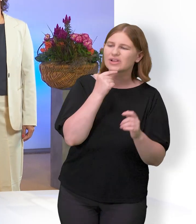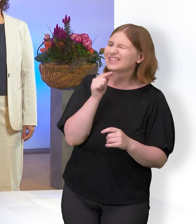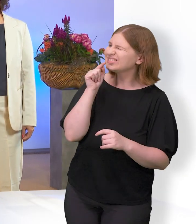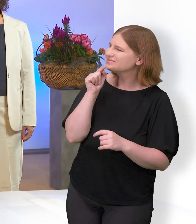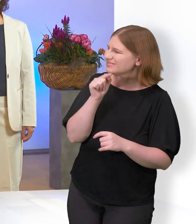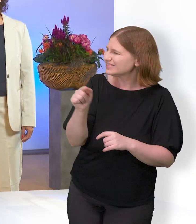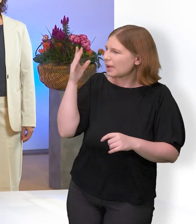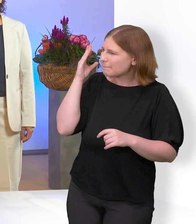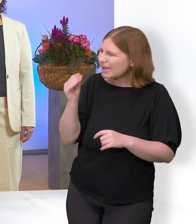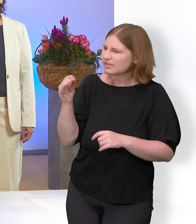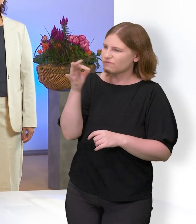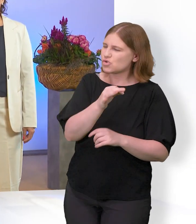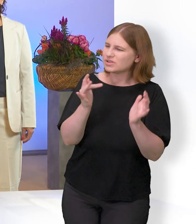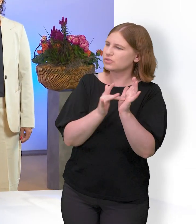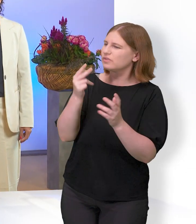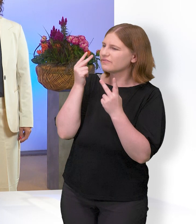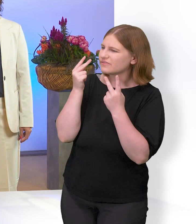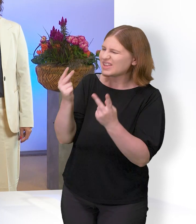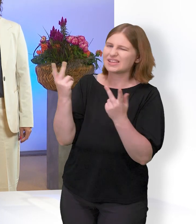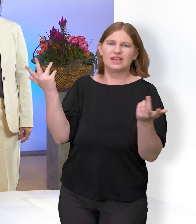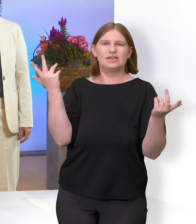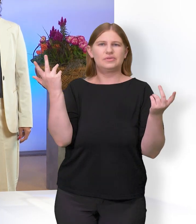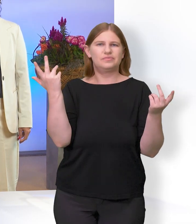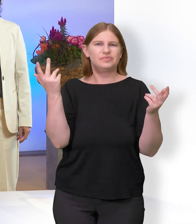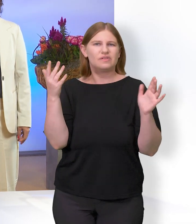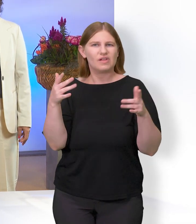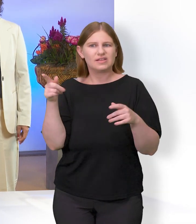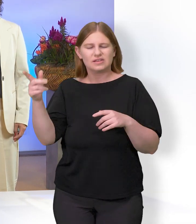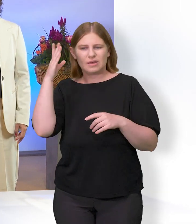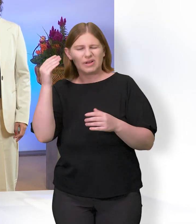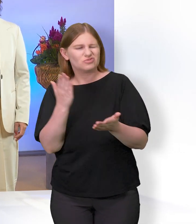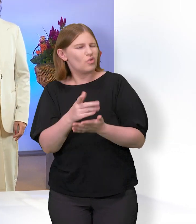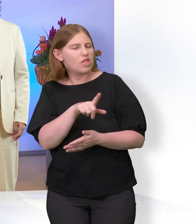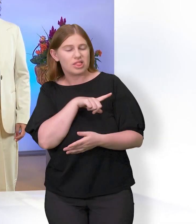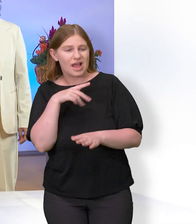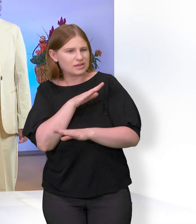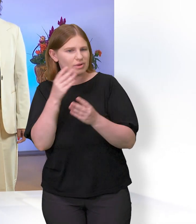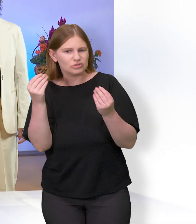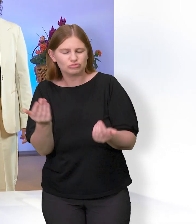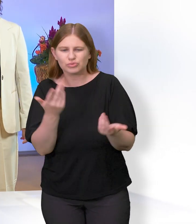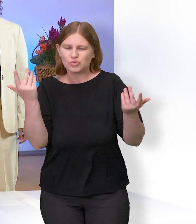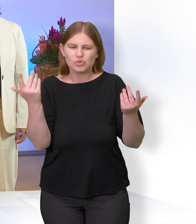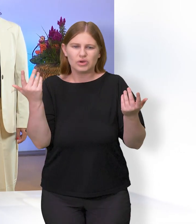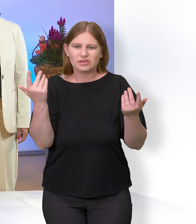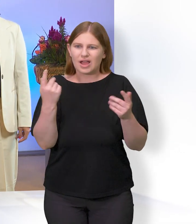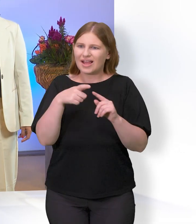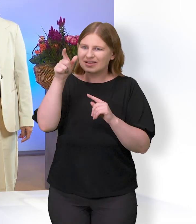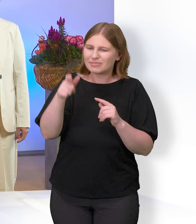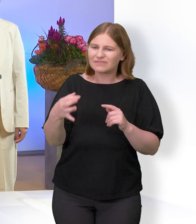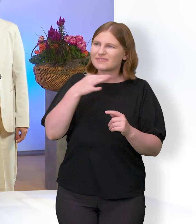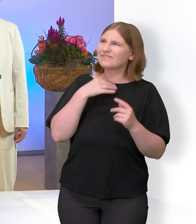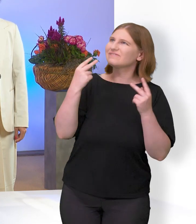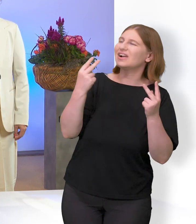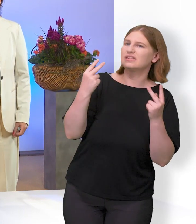Etwas, was der Mann vielleicht in dieser Tiefe und in dieser Art und Weise so lange schon nicht mehr gespürt hat, vielleicht noch